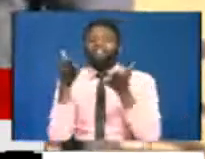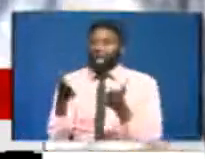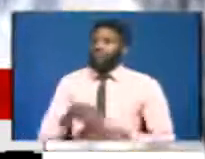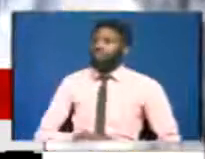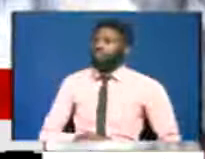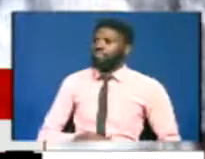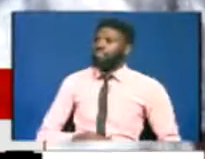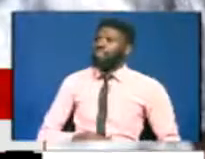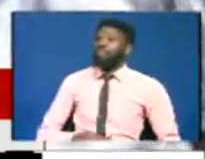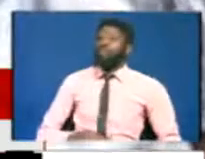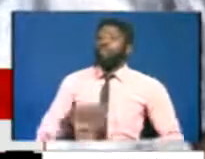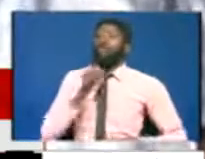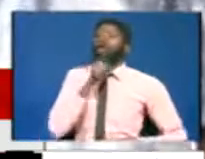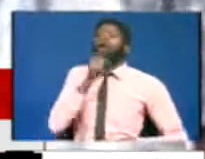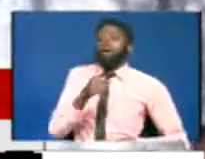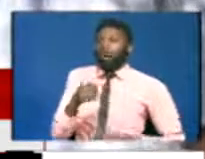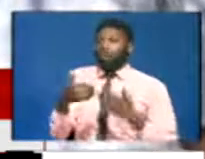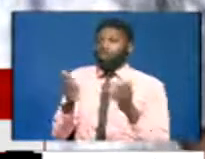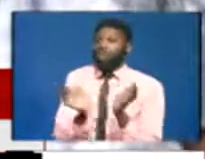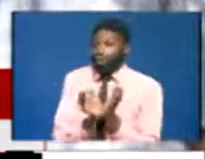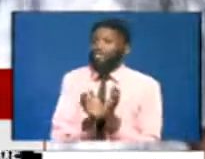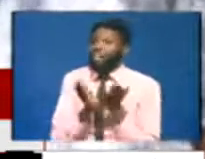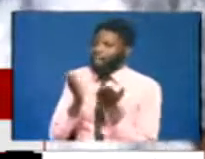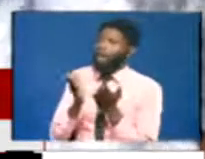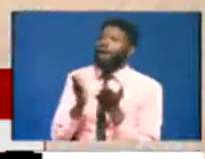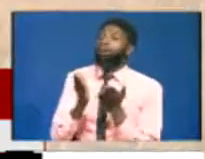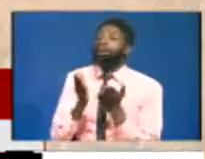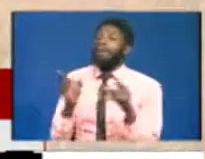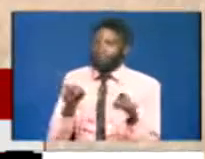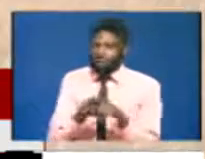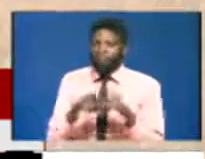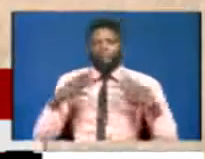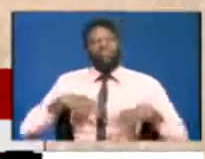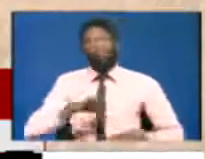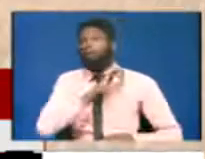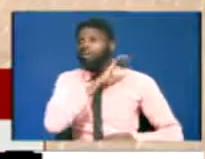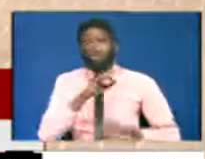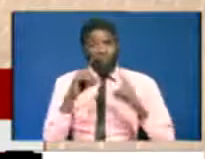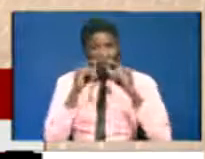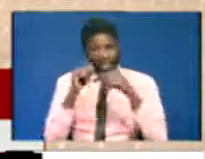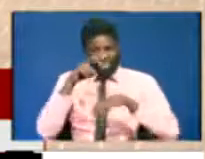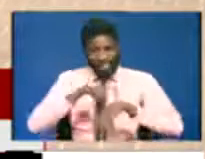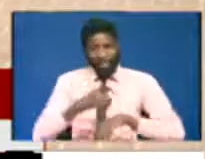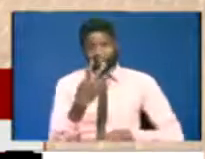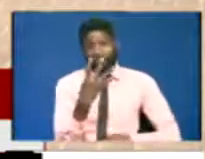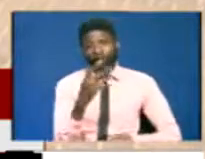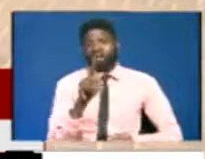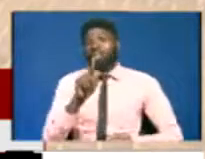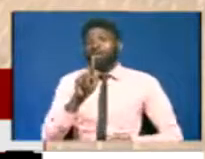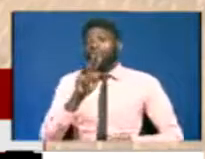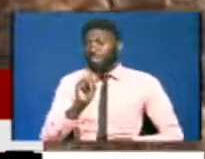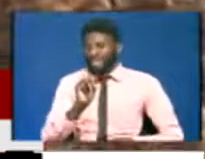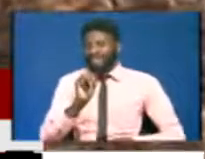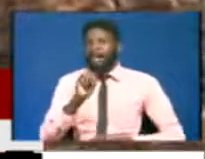hilo, wakazi hao wamelalamika kuwa kwa muda upatao miaka miwili tangu barabara ya kilomita 4 kukamilishwa, wanaoishi katika eneo la